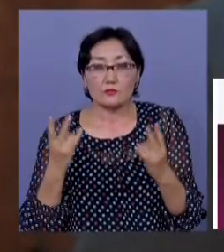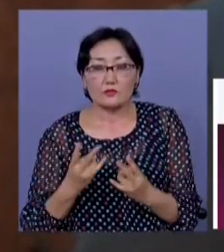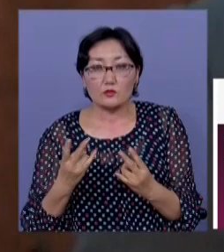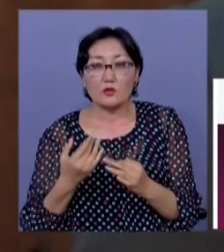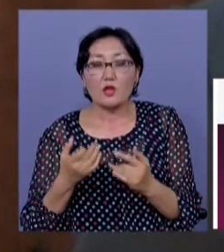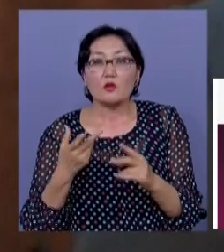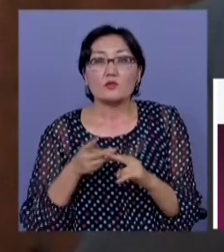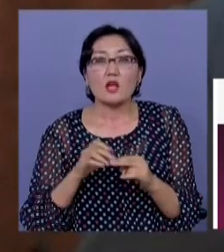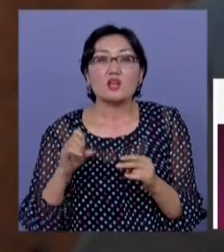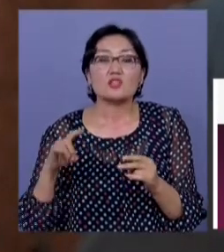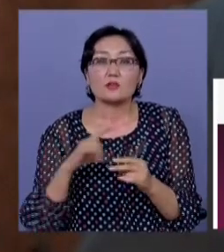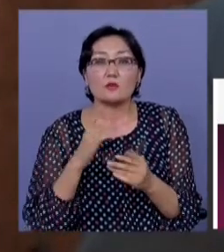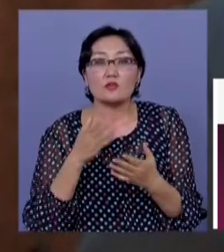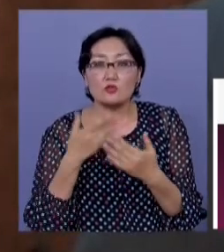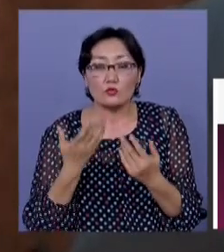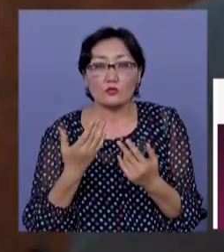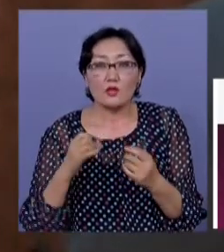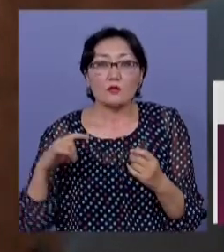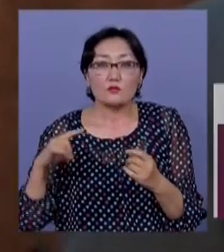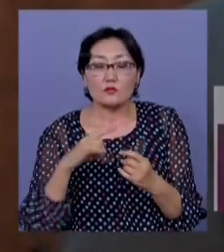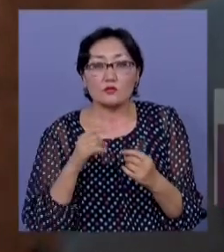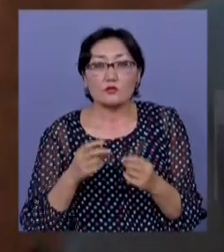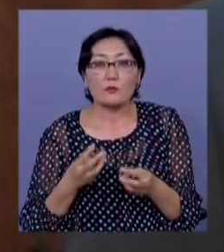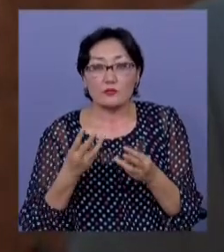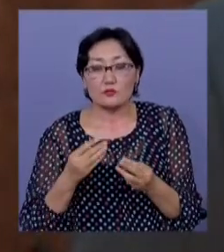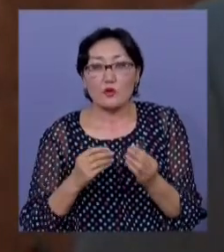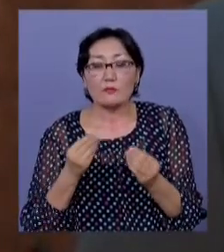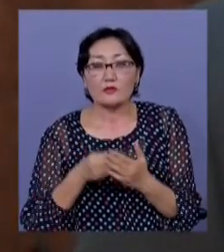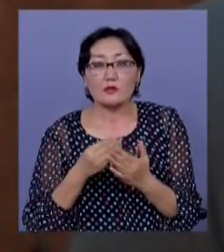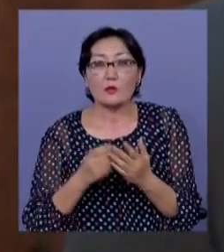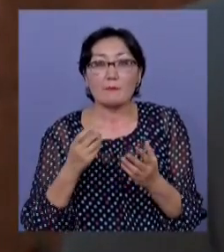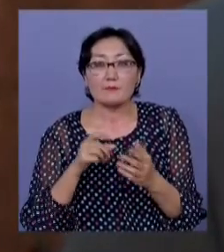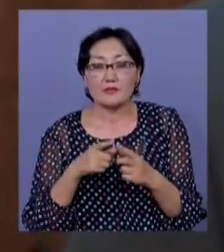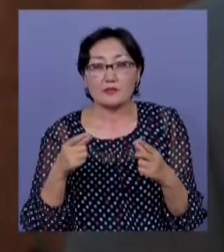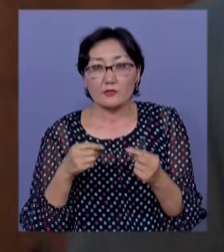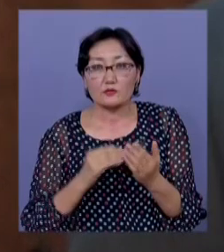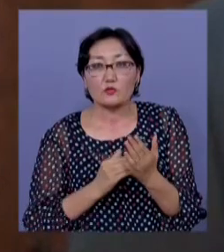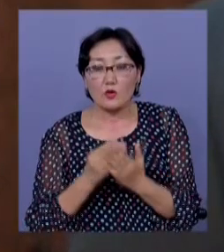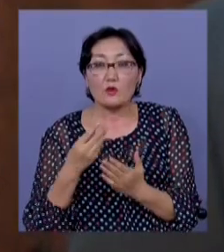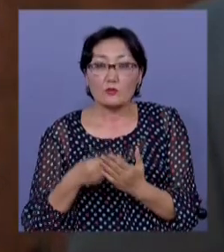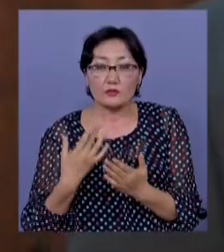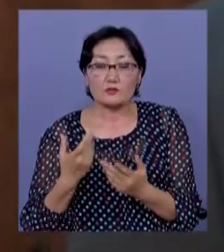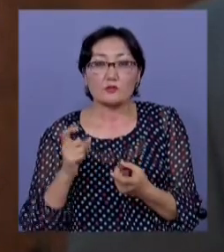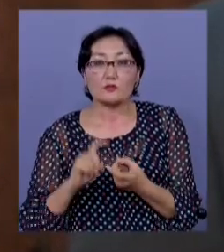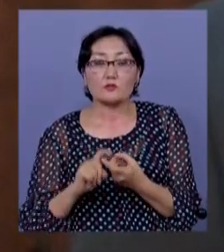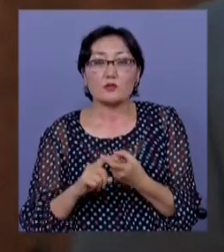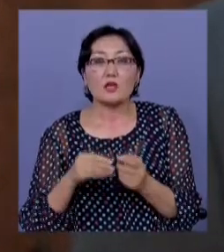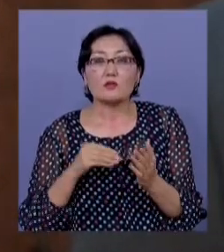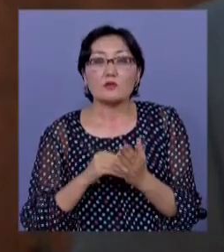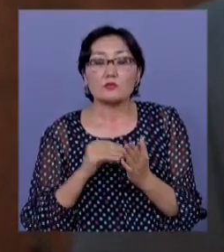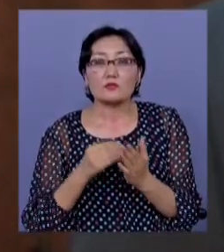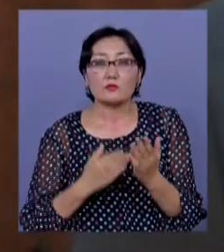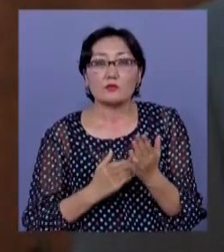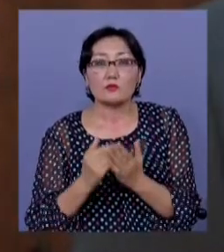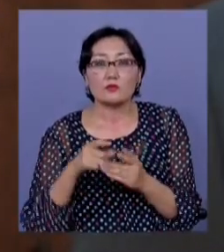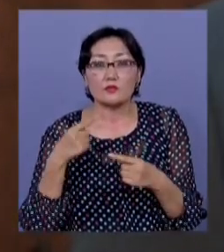қанағаттандыратындай шақтарымыз жоқ. Бұдан бөлік, әуе отыны құнының жоғары екендігі де билет бағасының қымбаттауына келуде. Сондай-ақ тарифтердің жоғары болуына